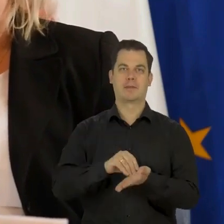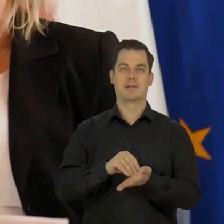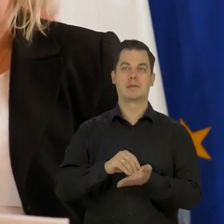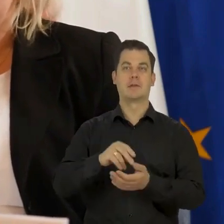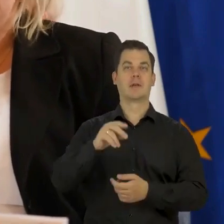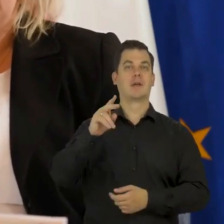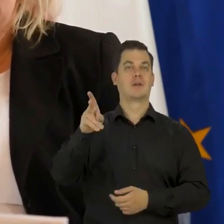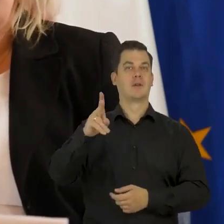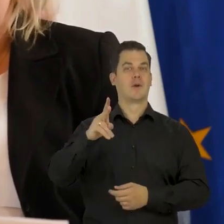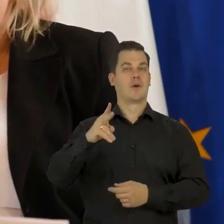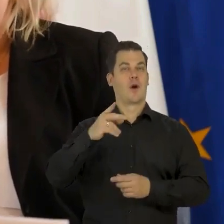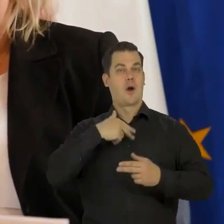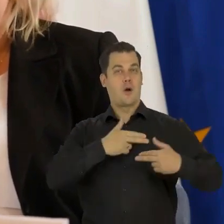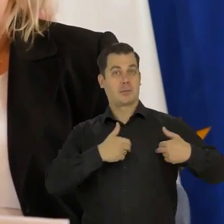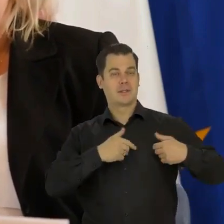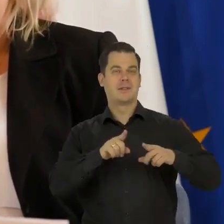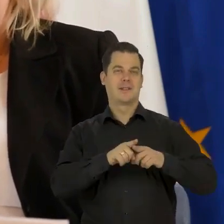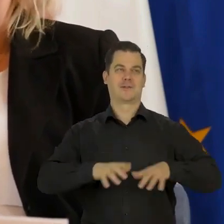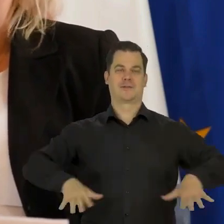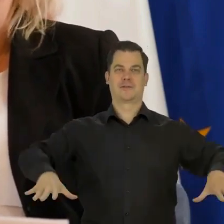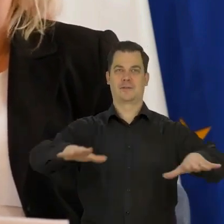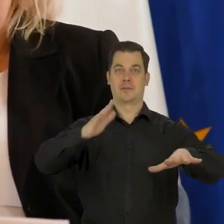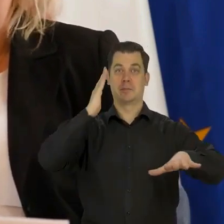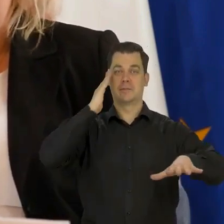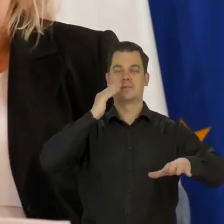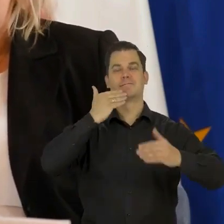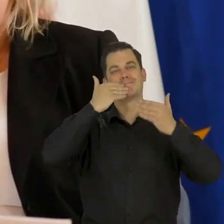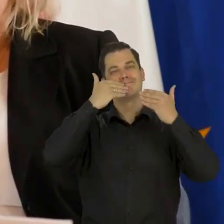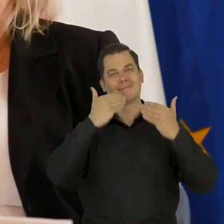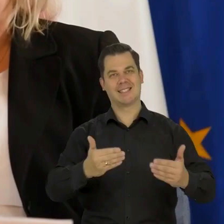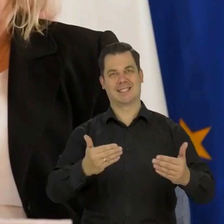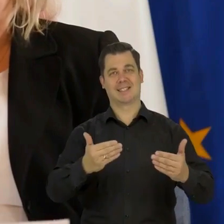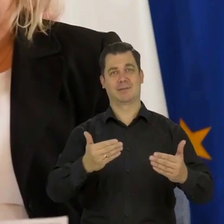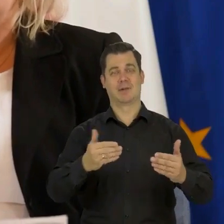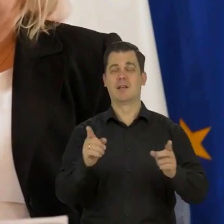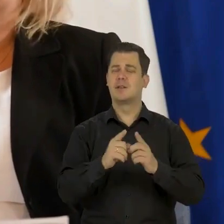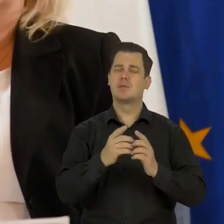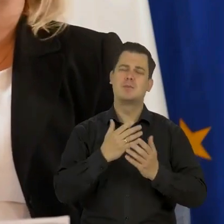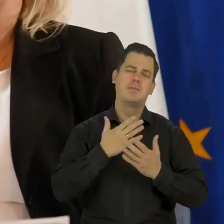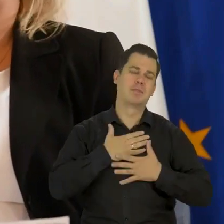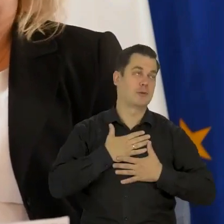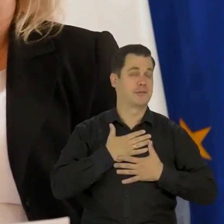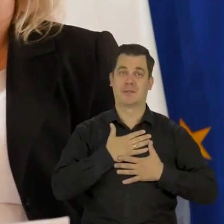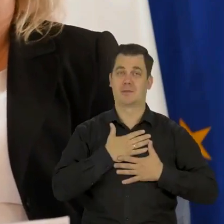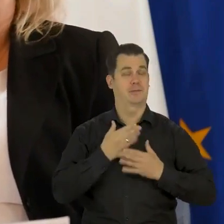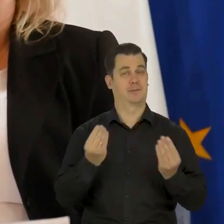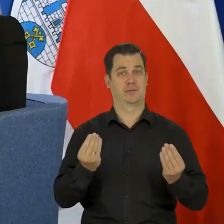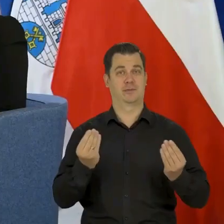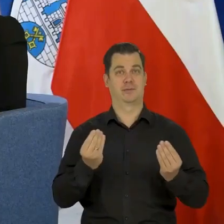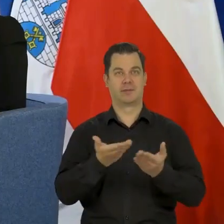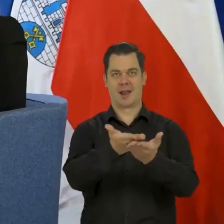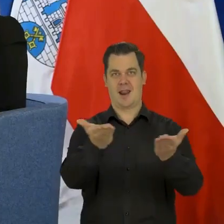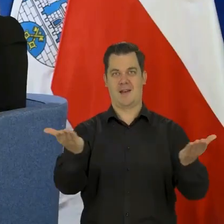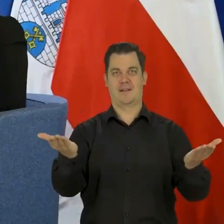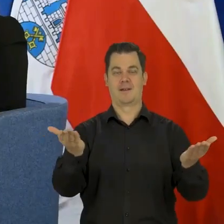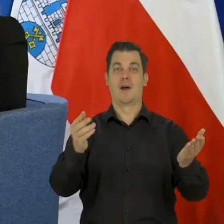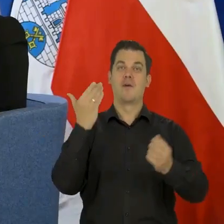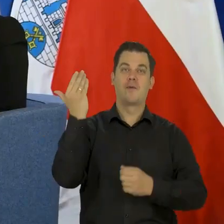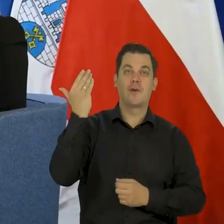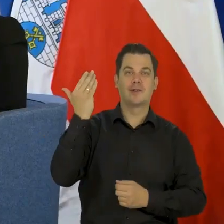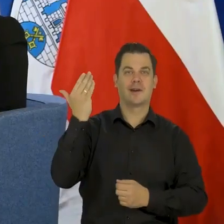kapituły, a myślę też, że wszystkich mieszkańców, składam podziękowania i wyrazy podziwu dla